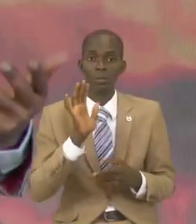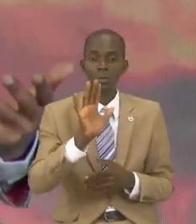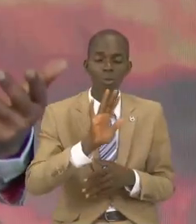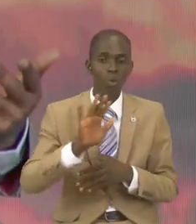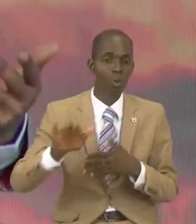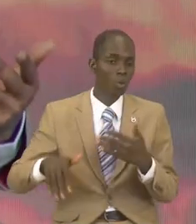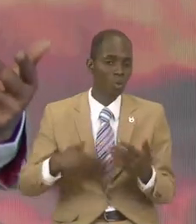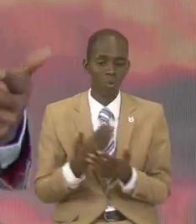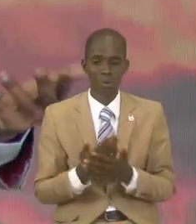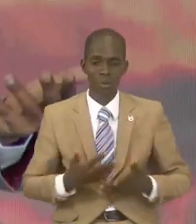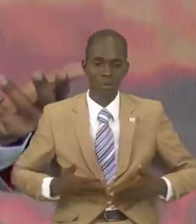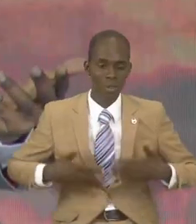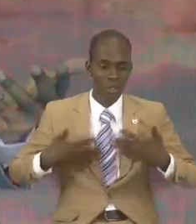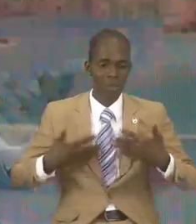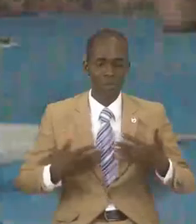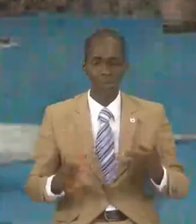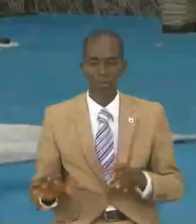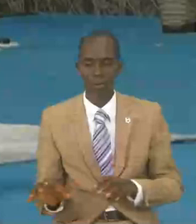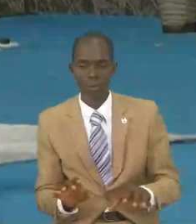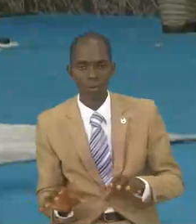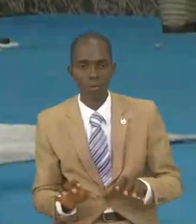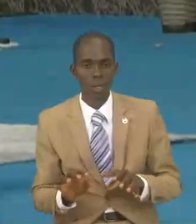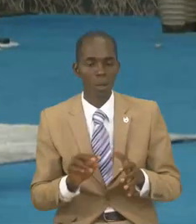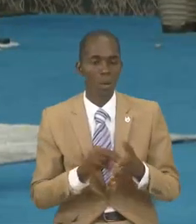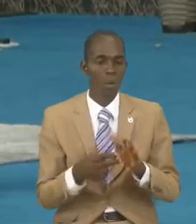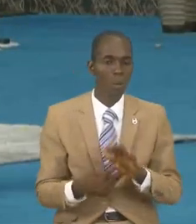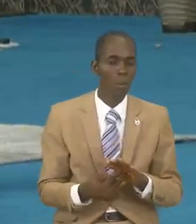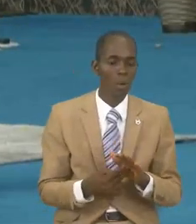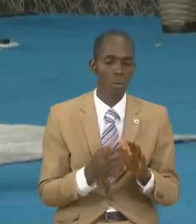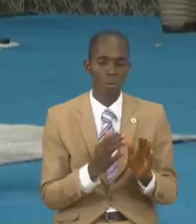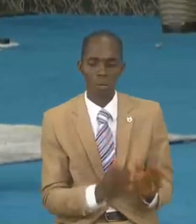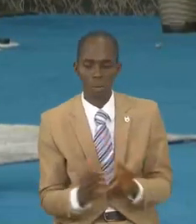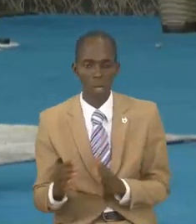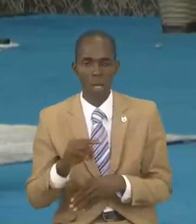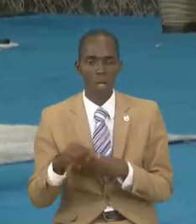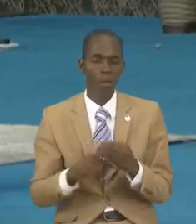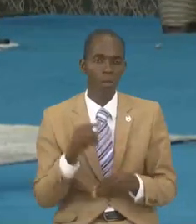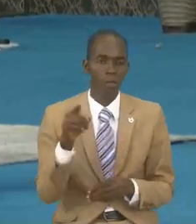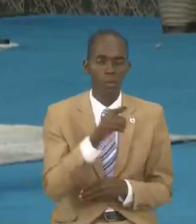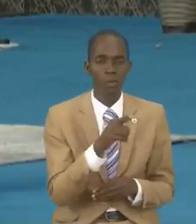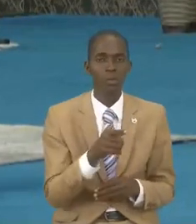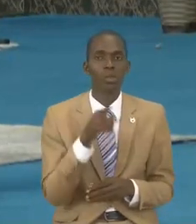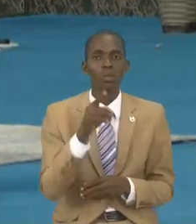vie, tes activités, tes buts, tes plans, tout ce que tu fais